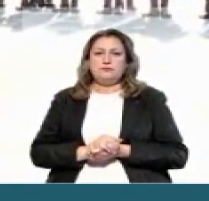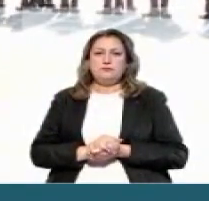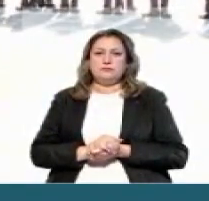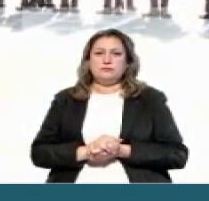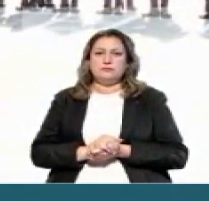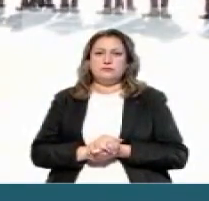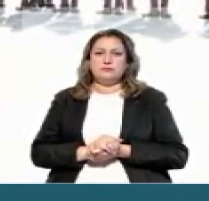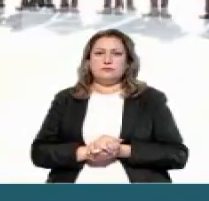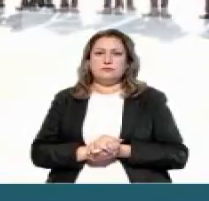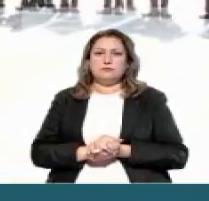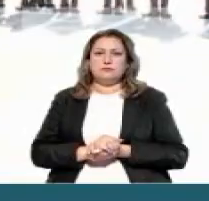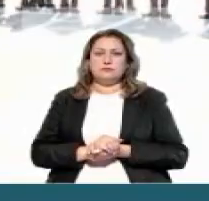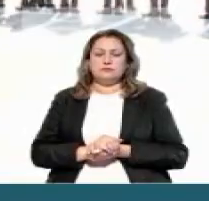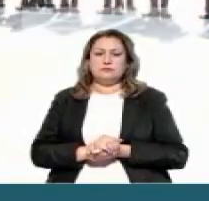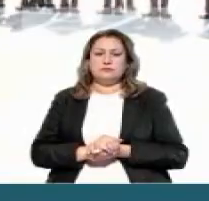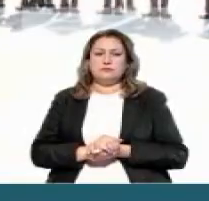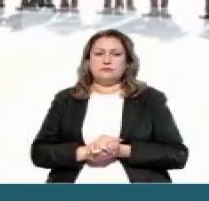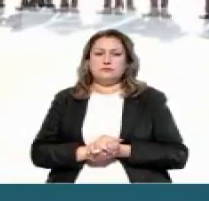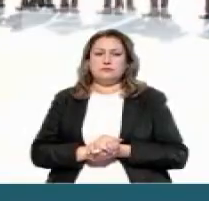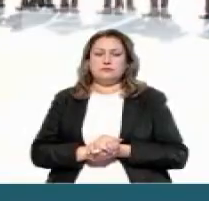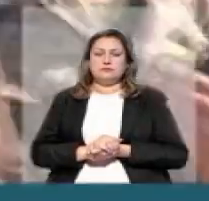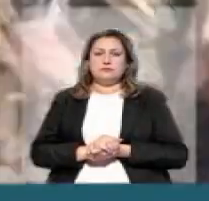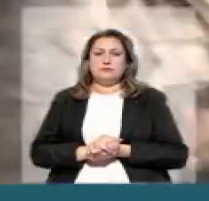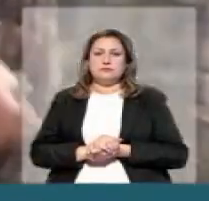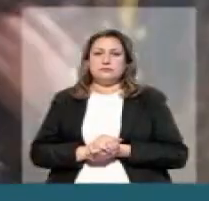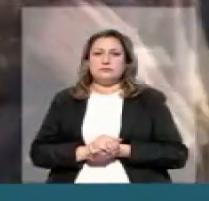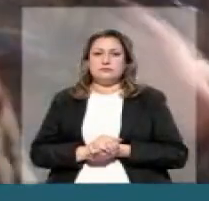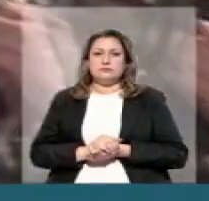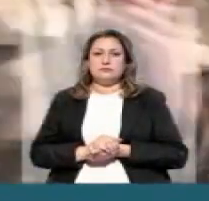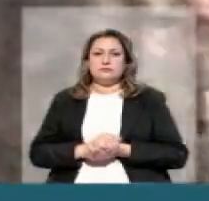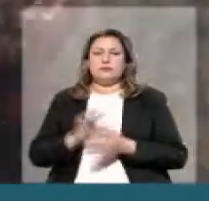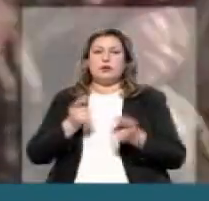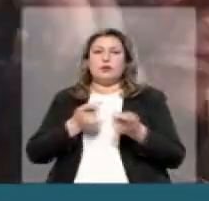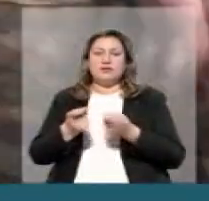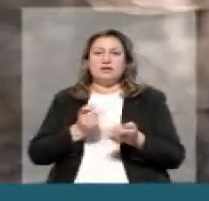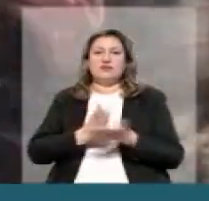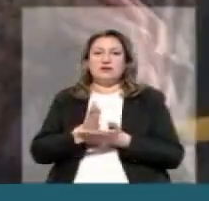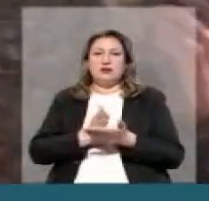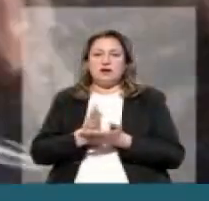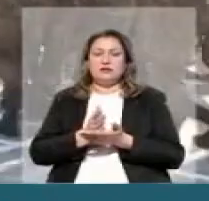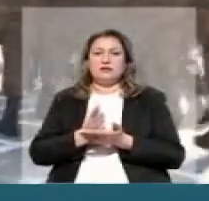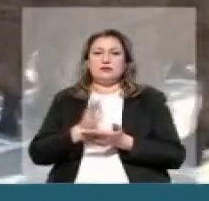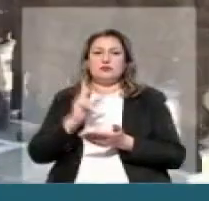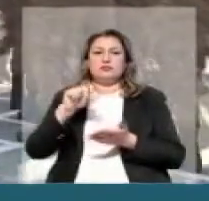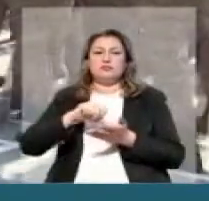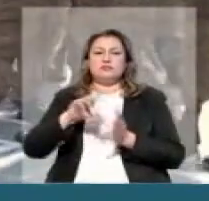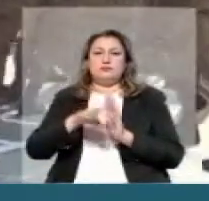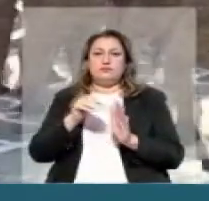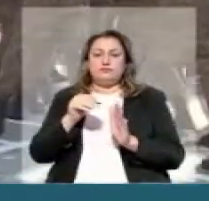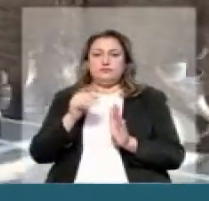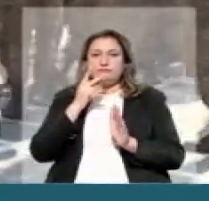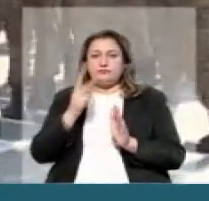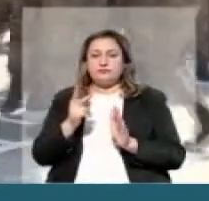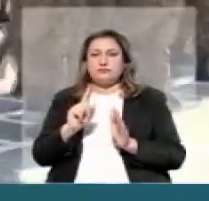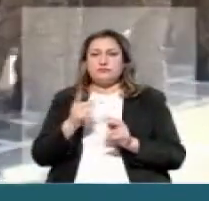және арнай дайындықты, дайындық сабақтарын өтті. Жиынға қатысқан бірқатар басшылар мен ардагерлер отан алдындағы борышын